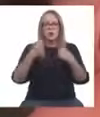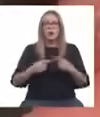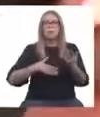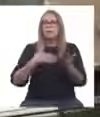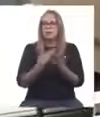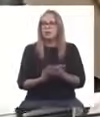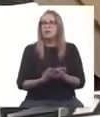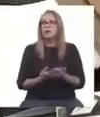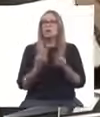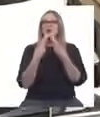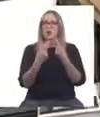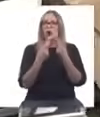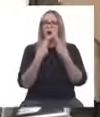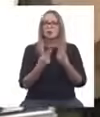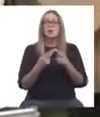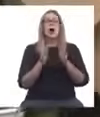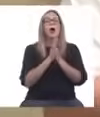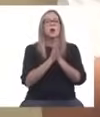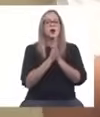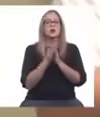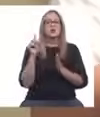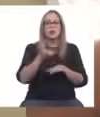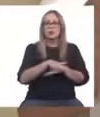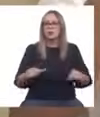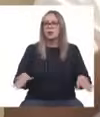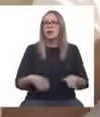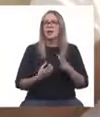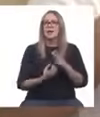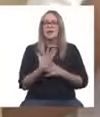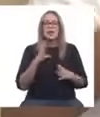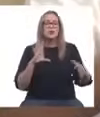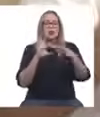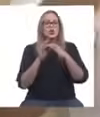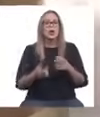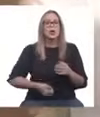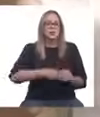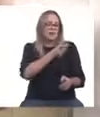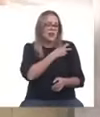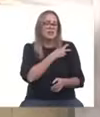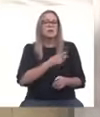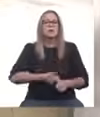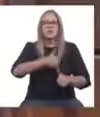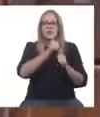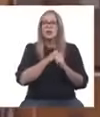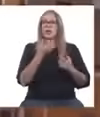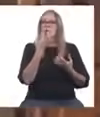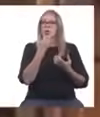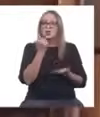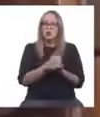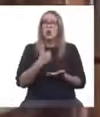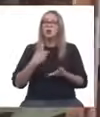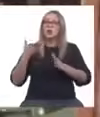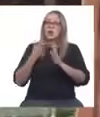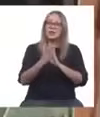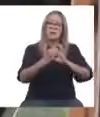לבקשות שמגיעות מהשטח. יצרנו קשר עם מפקדים, עם הקצינים. אישרו לנו להיכנס עם מסעית ענקית. מלאה,